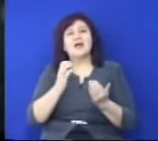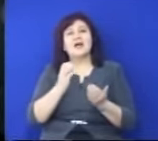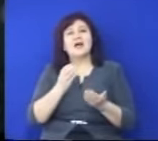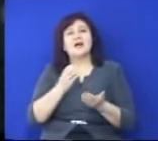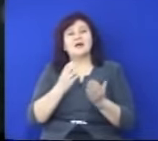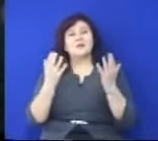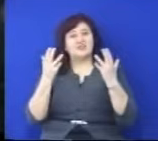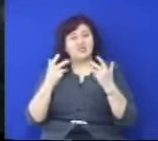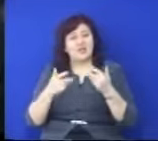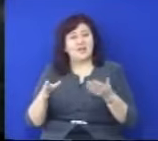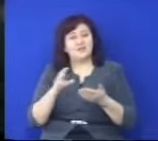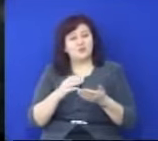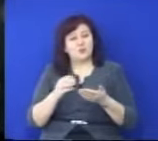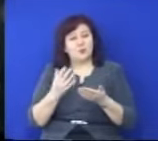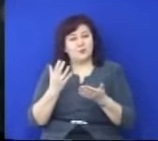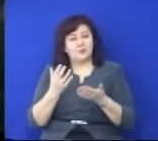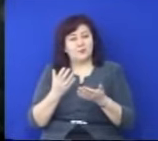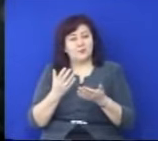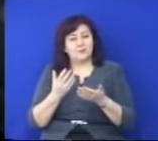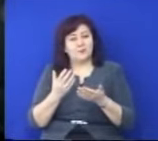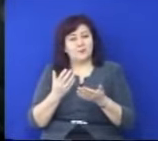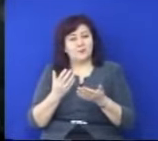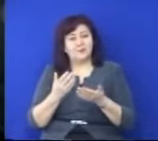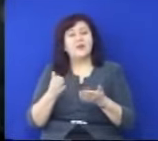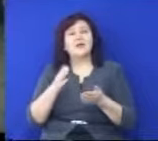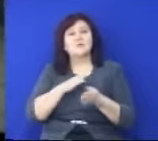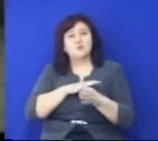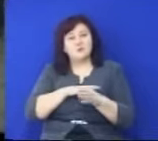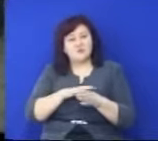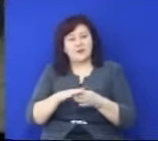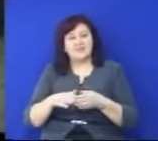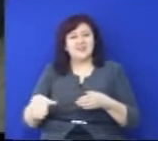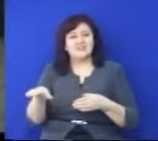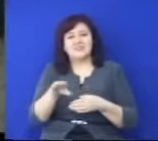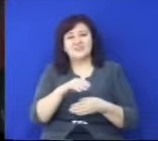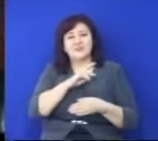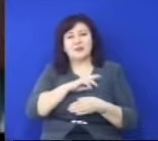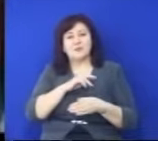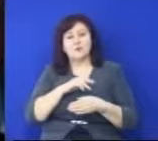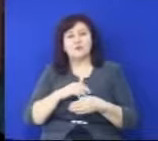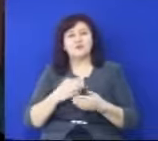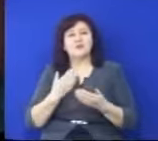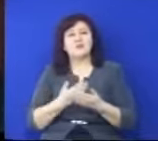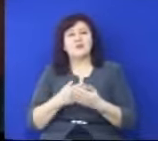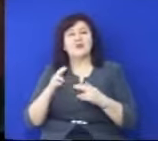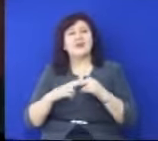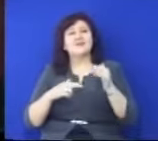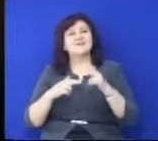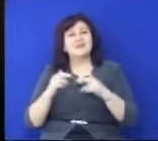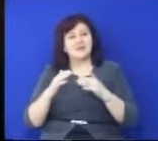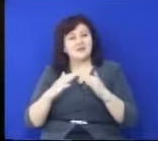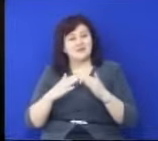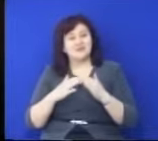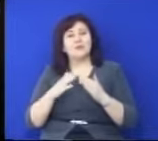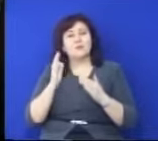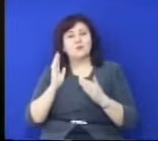алдық. Осы екі позицияны жергілікті атқарушы органның орындауы тиіс. Үйлер жекеменшік тұрғын үй құрылысы бағдарламасы бойынша